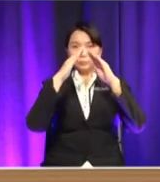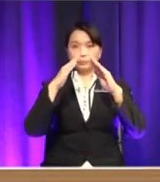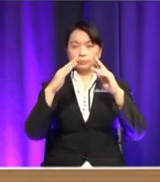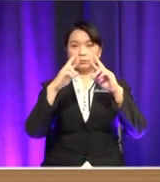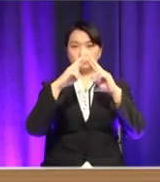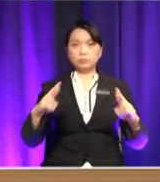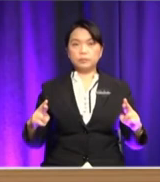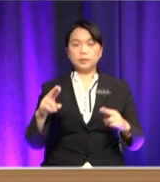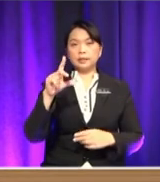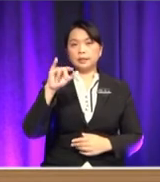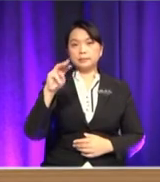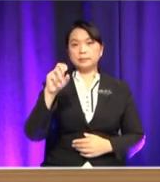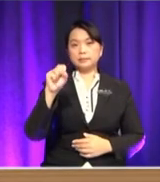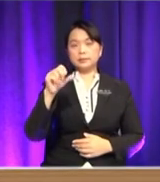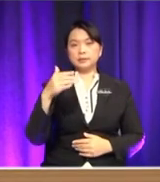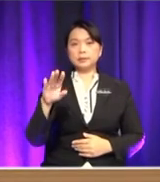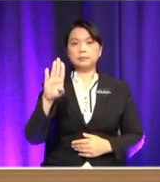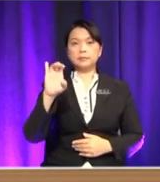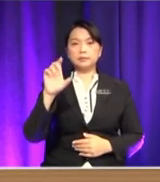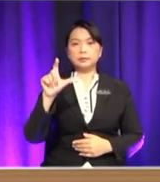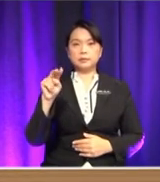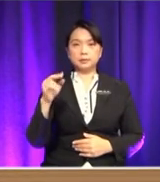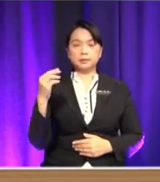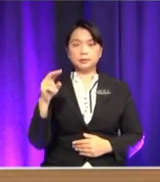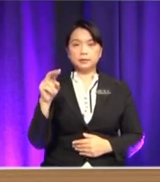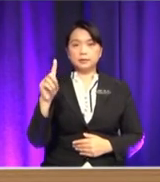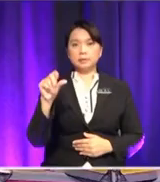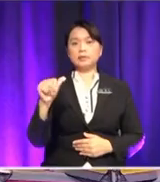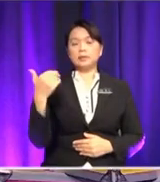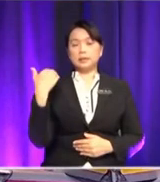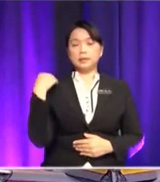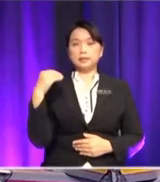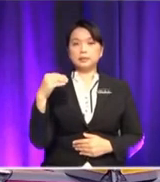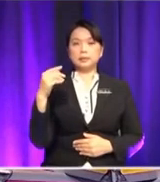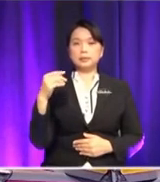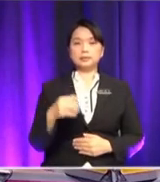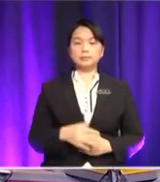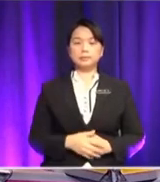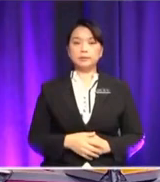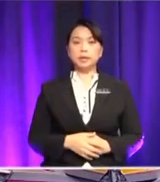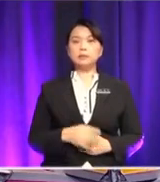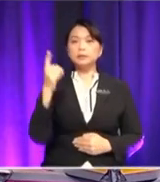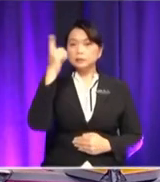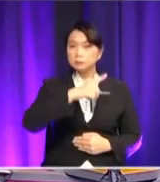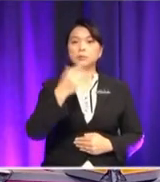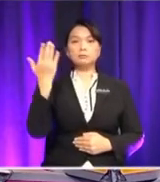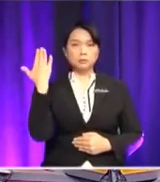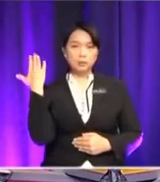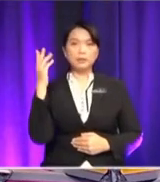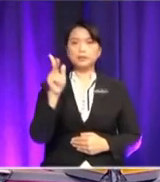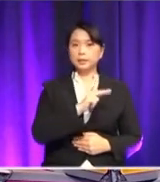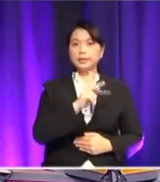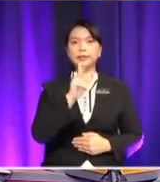sulimas Belanda kecurangannya ada empat bagian depan belakang kiri kanan sesama juga